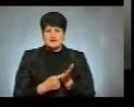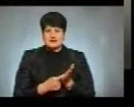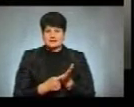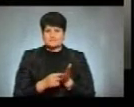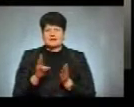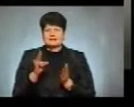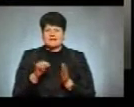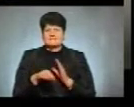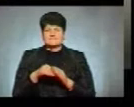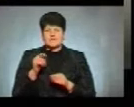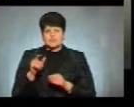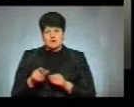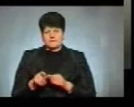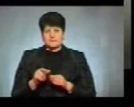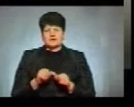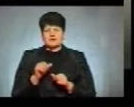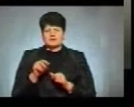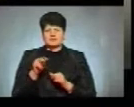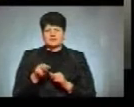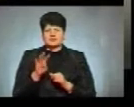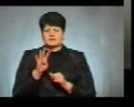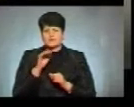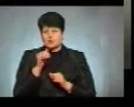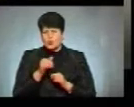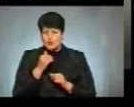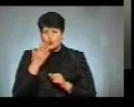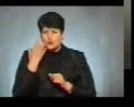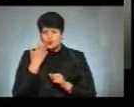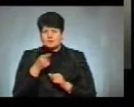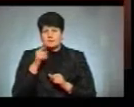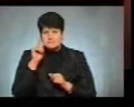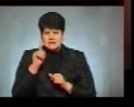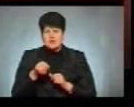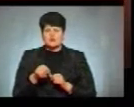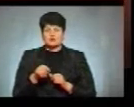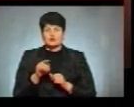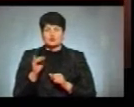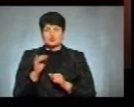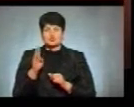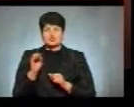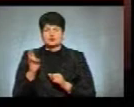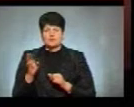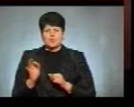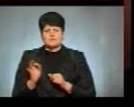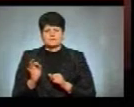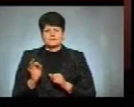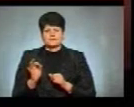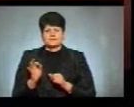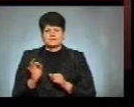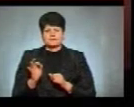на виборах. Окрім 2004 року, коли ми знаємо, Ющенко і